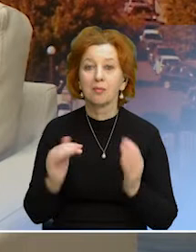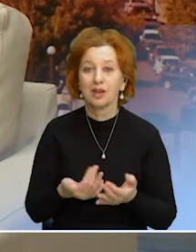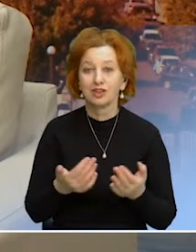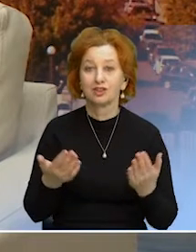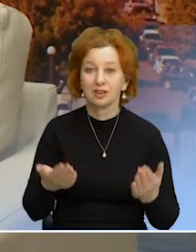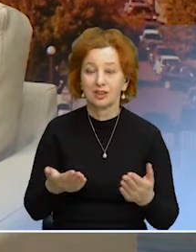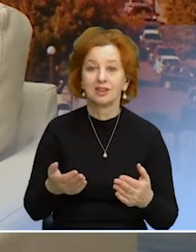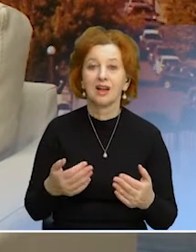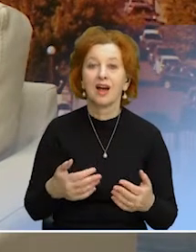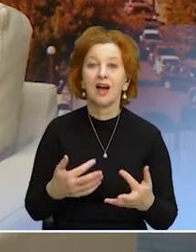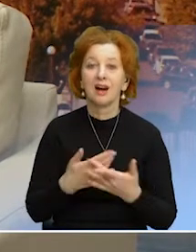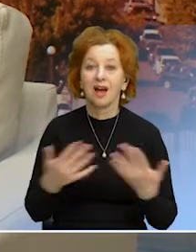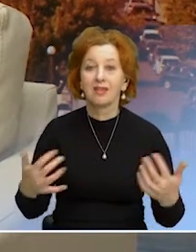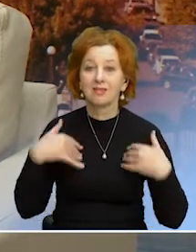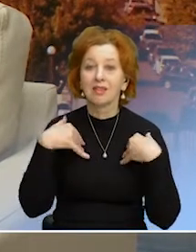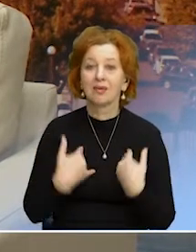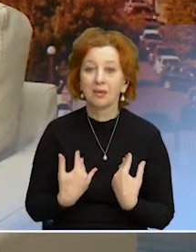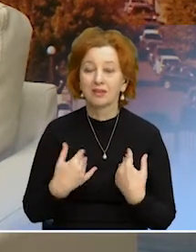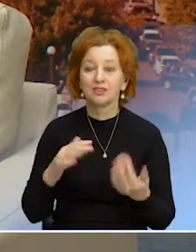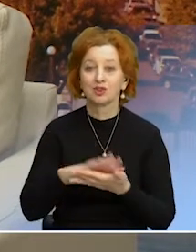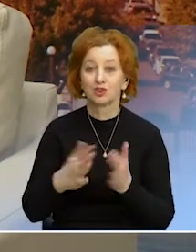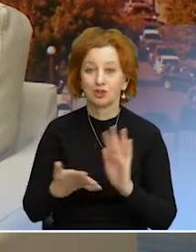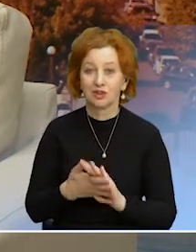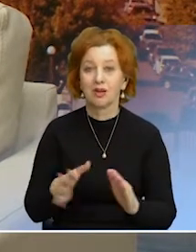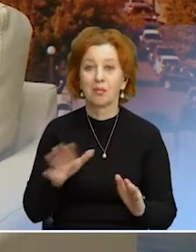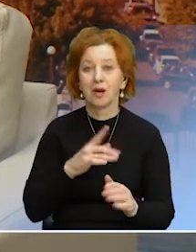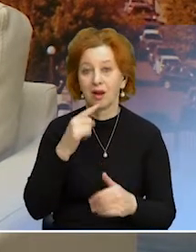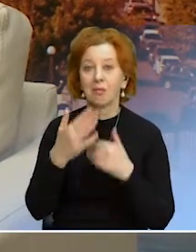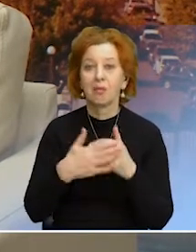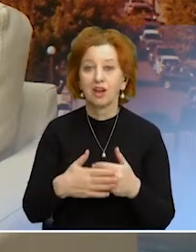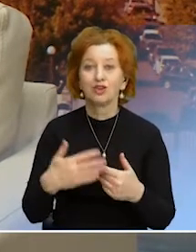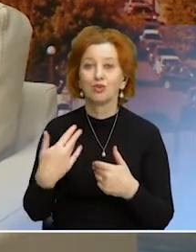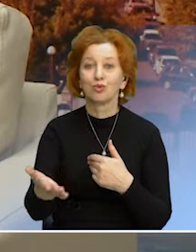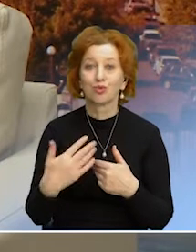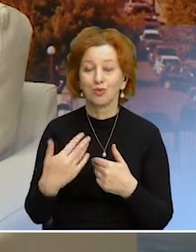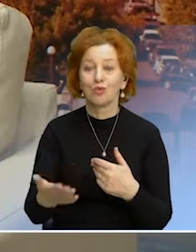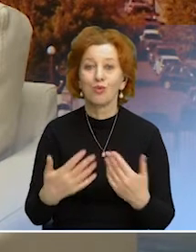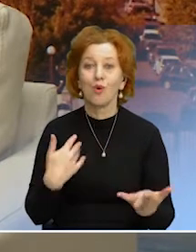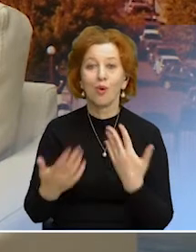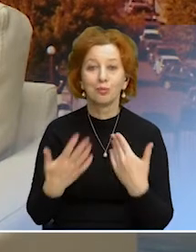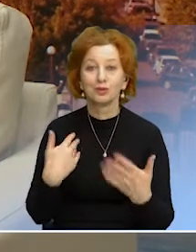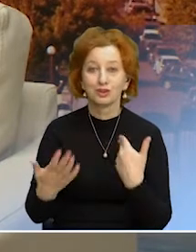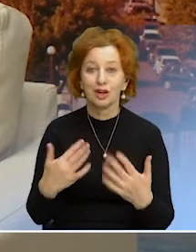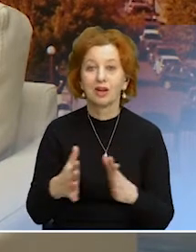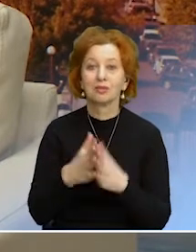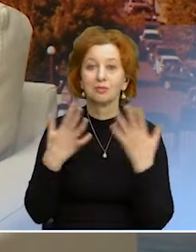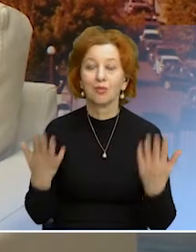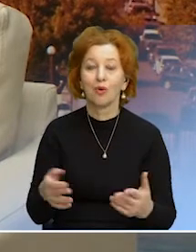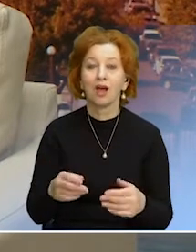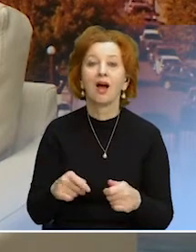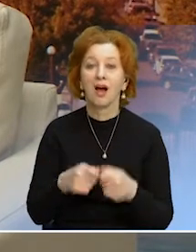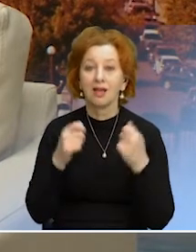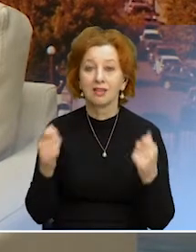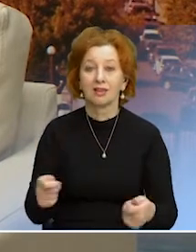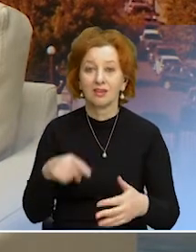меньше всяких депрессивных состояний, чтобы мы были ближе друг к другу, общались чаще, чтобы мы были более